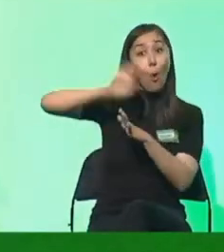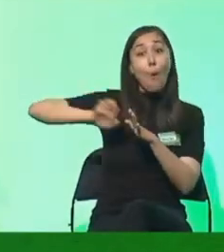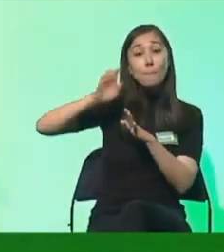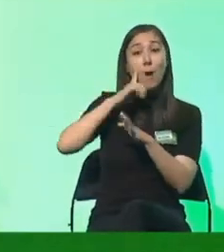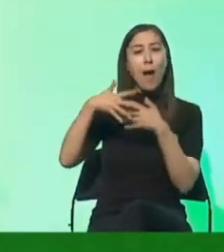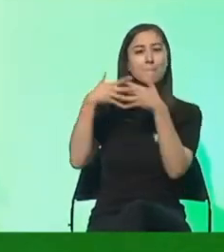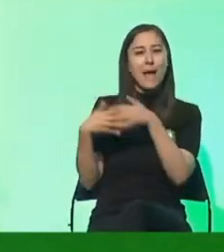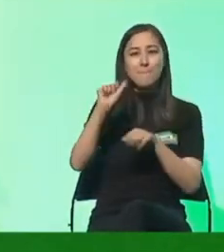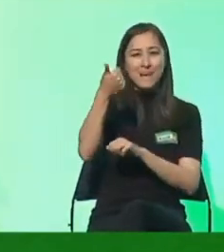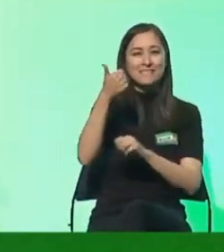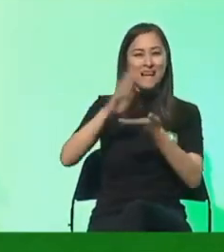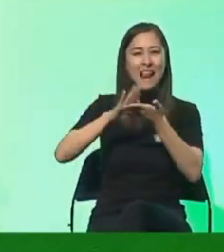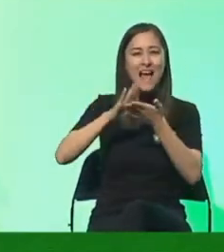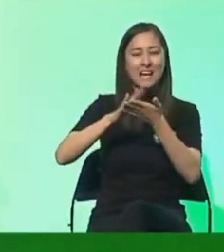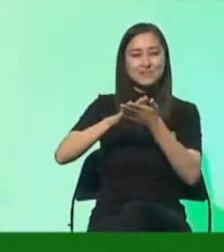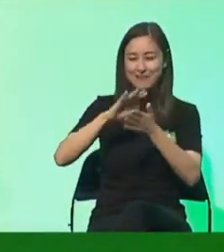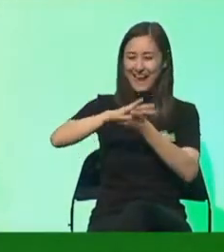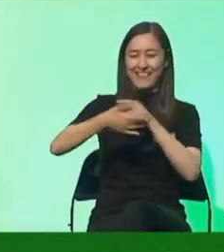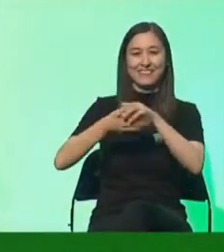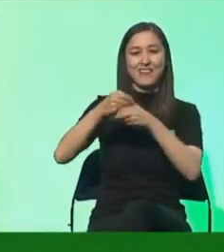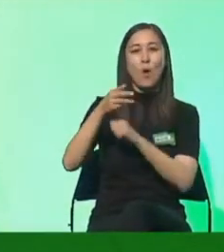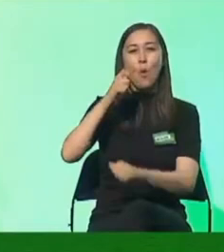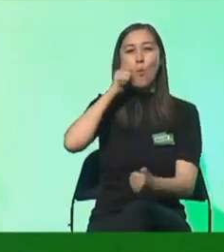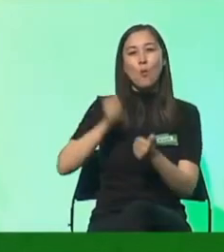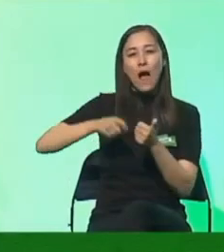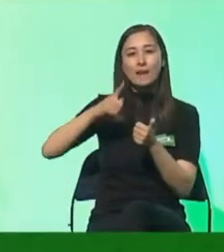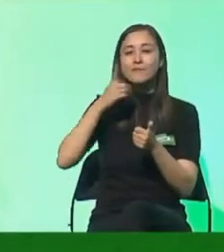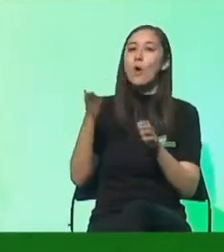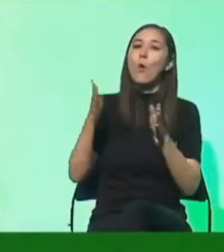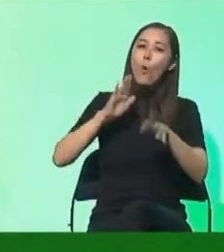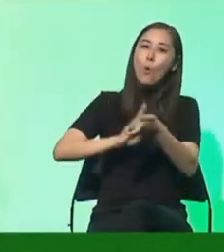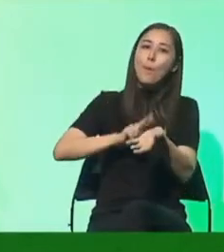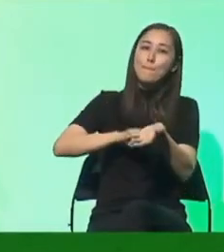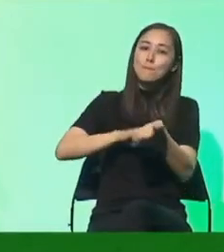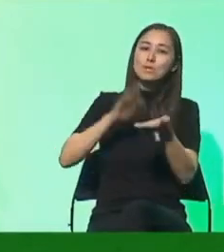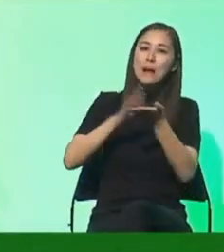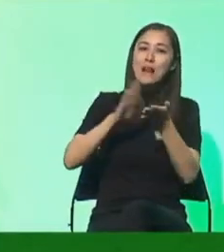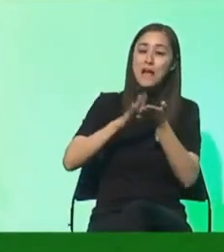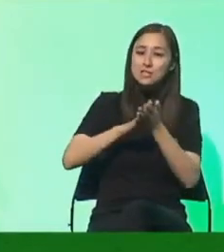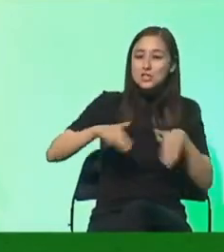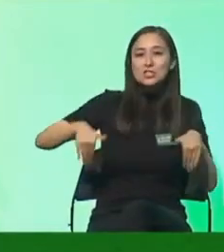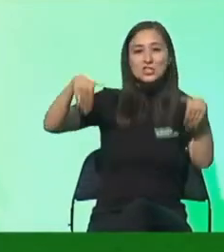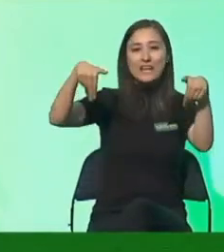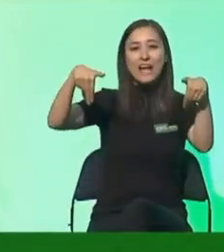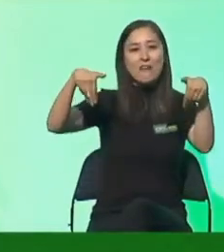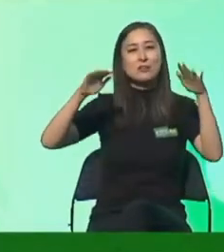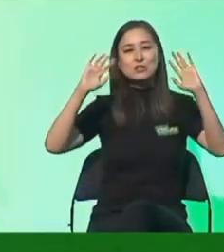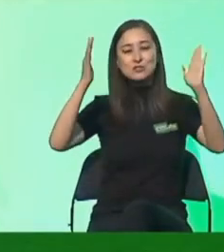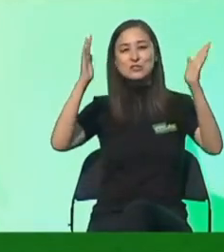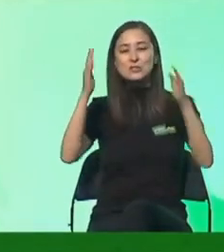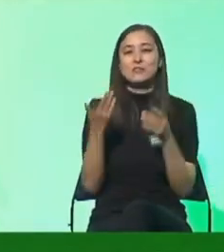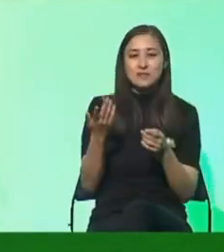meist durch Klatschen mit den Händen kundgetan. In Ungarn wird rhythmisch geklatscht. Bei Standing Ovations muss zwischen der Begeisterung für eine